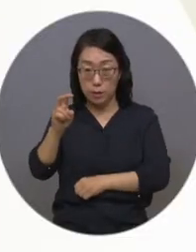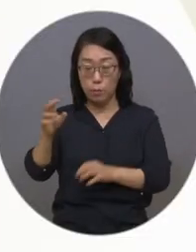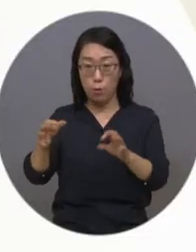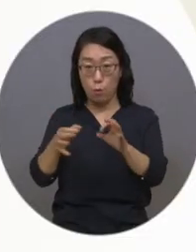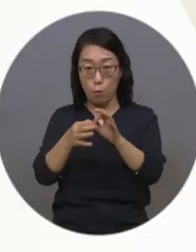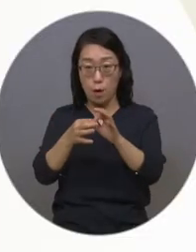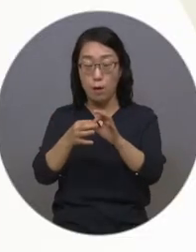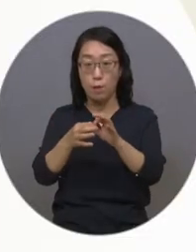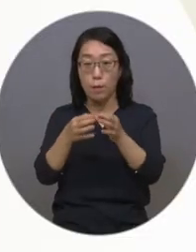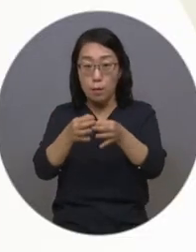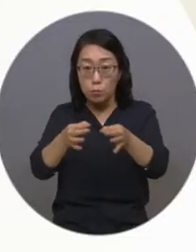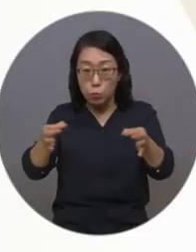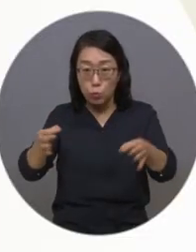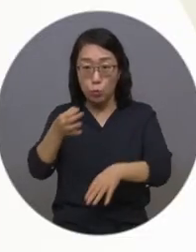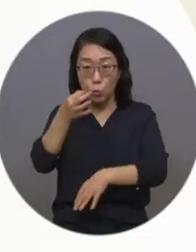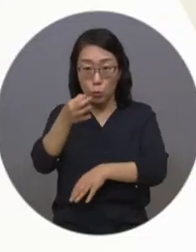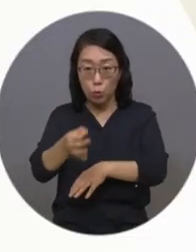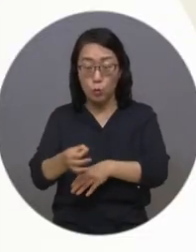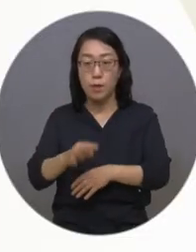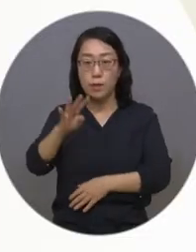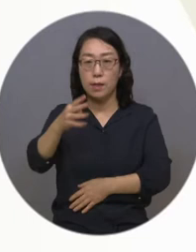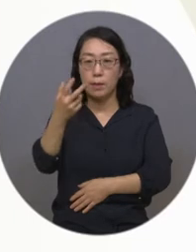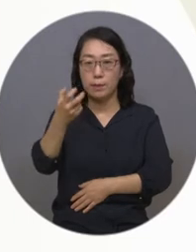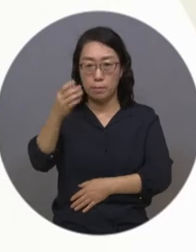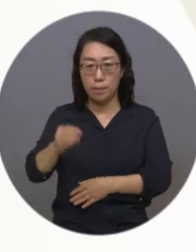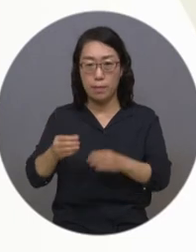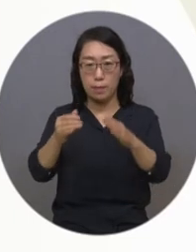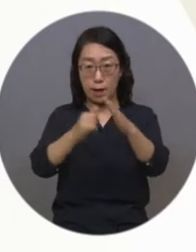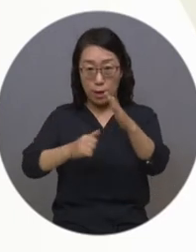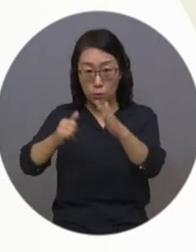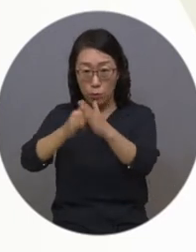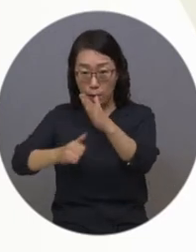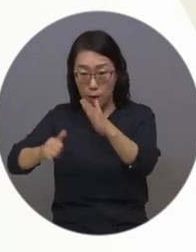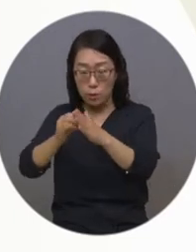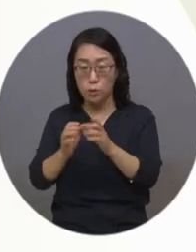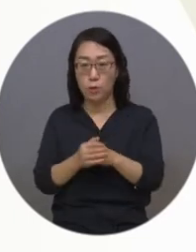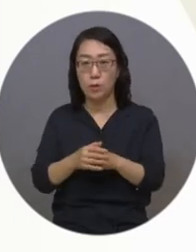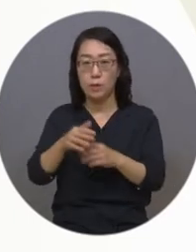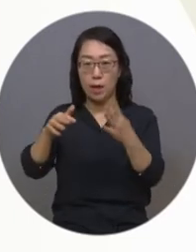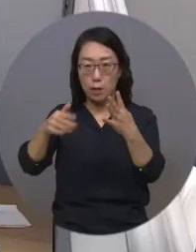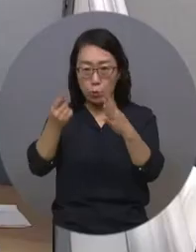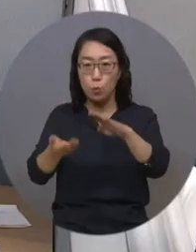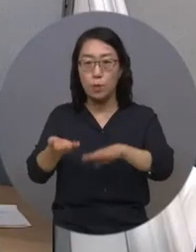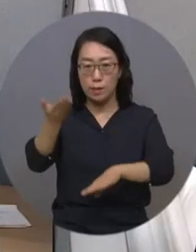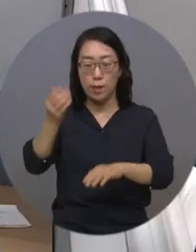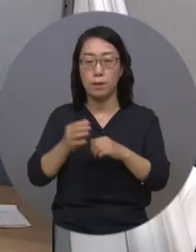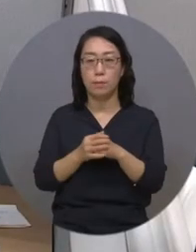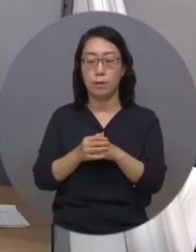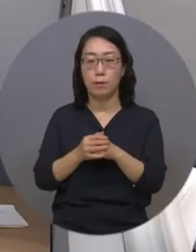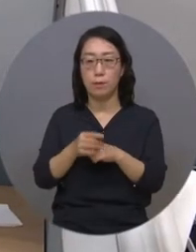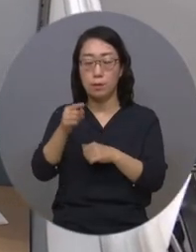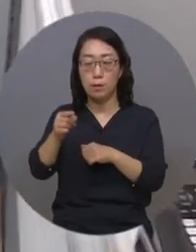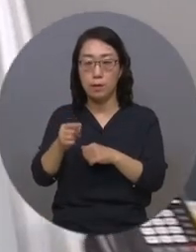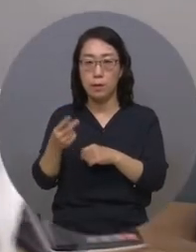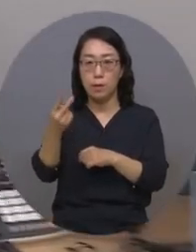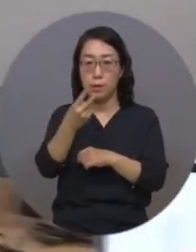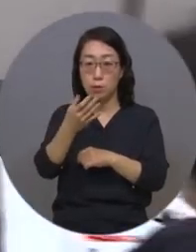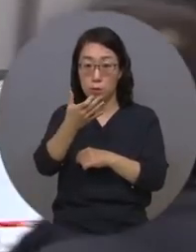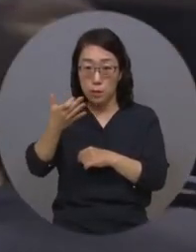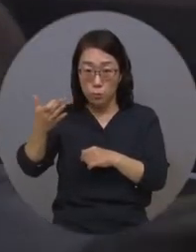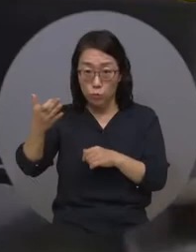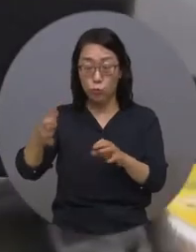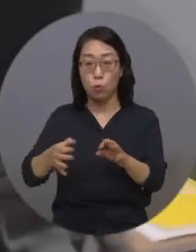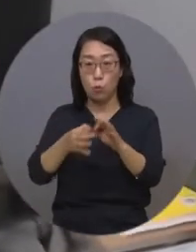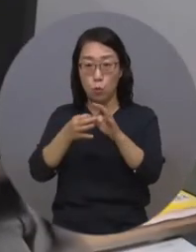은총 487 망가 9 사조 9804 15억 원 입니다 이는 2019년 소득